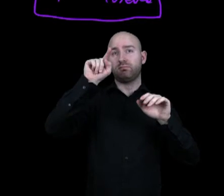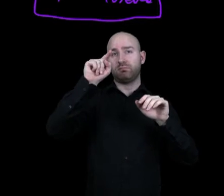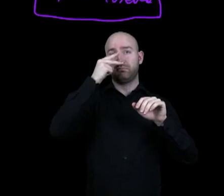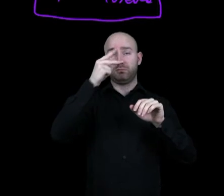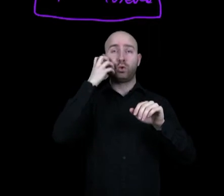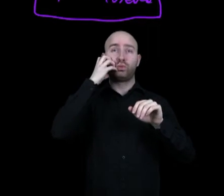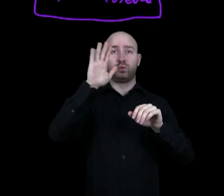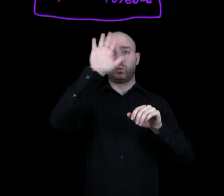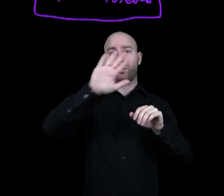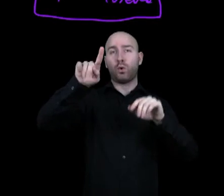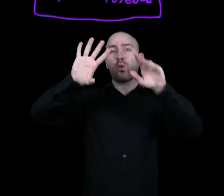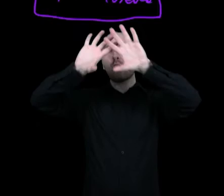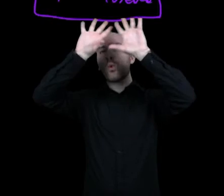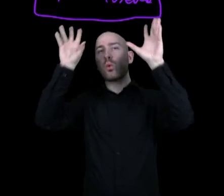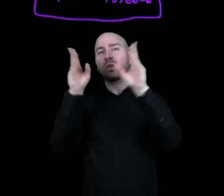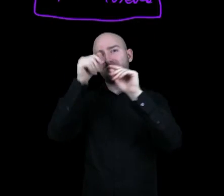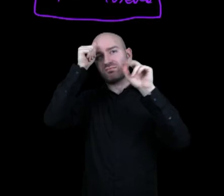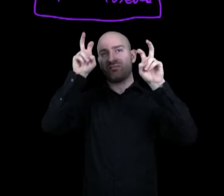ujemna nadwyżka.